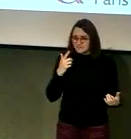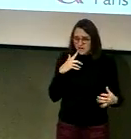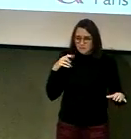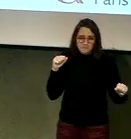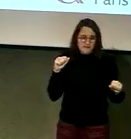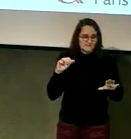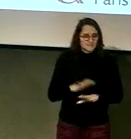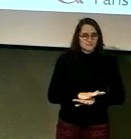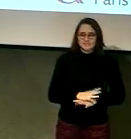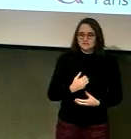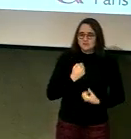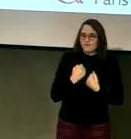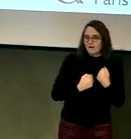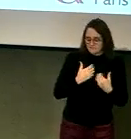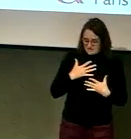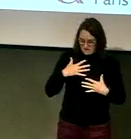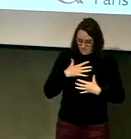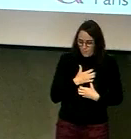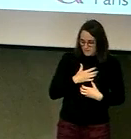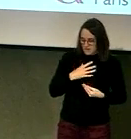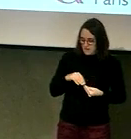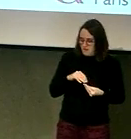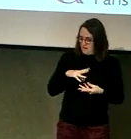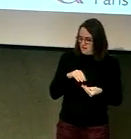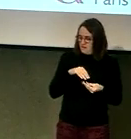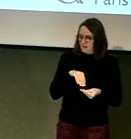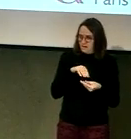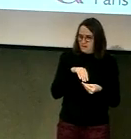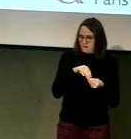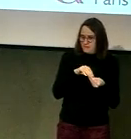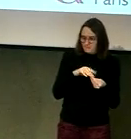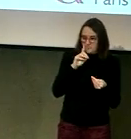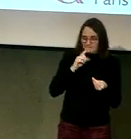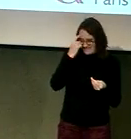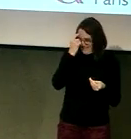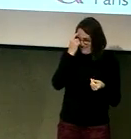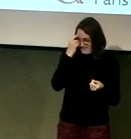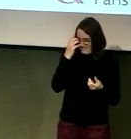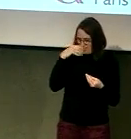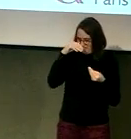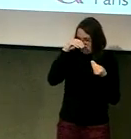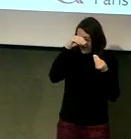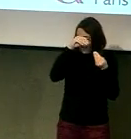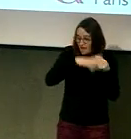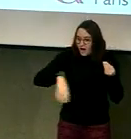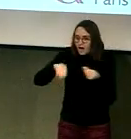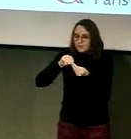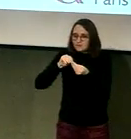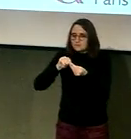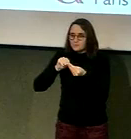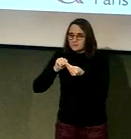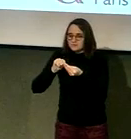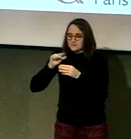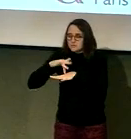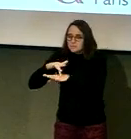cette souffrance, dans cette angoisse qui s'ajoute toujours dans la tête de la femme. Imaginez si on ajoute déjà la consommation de